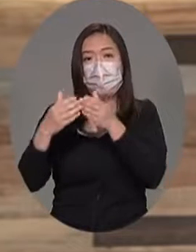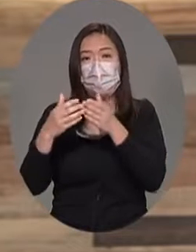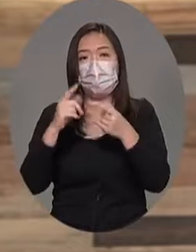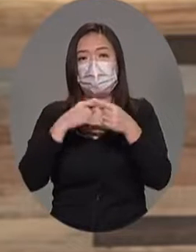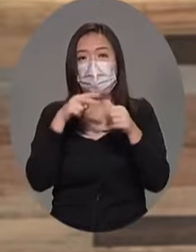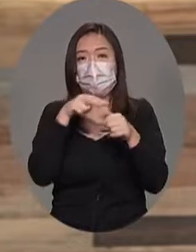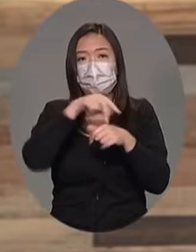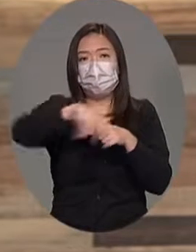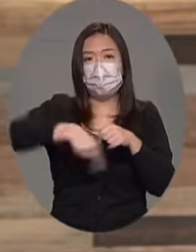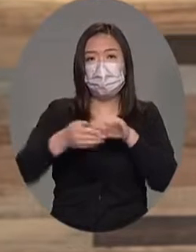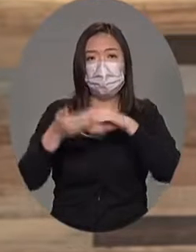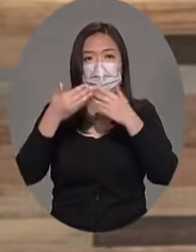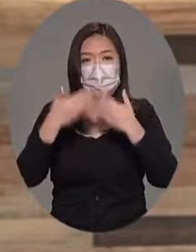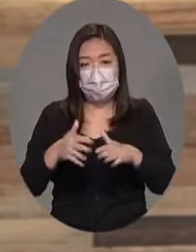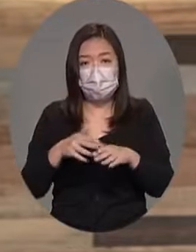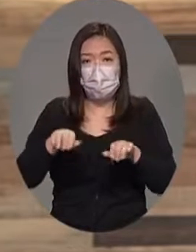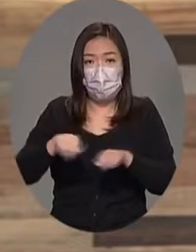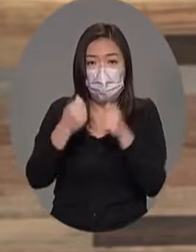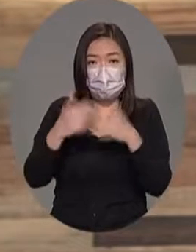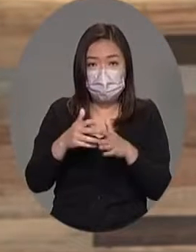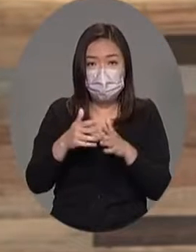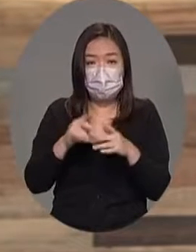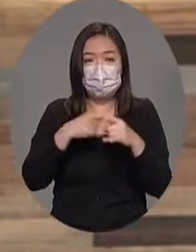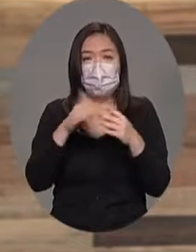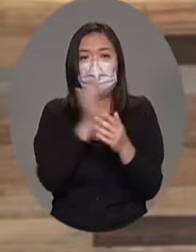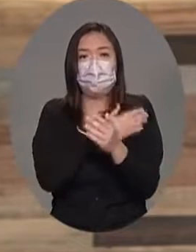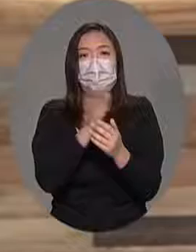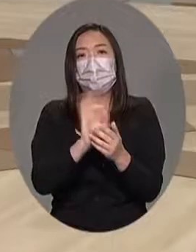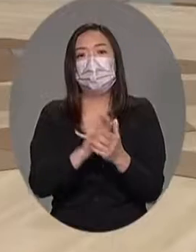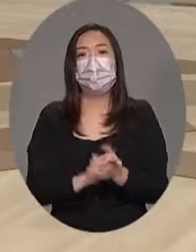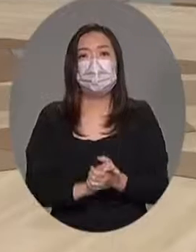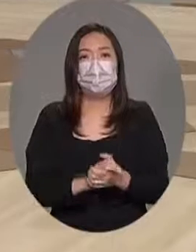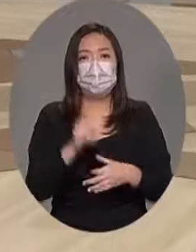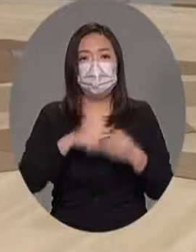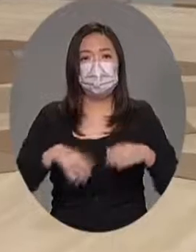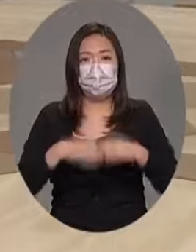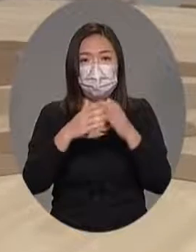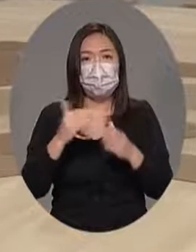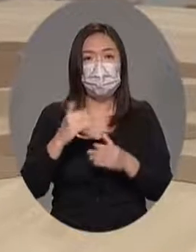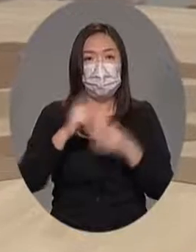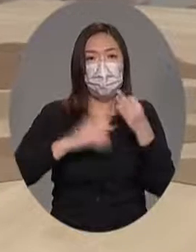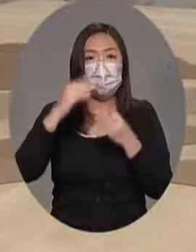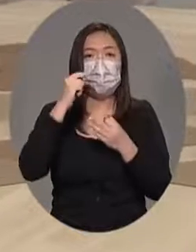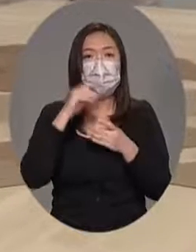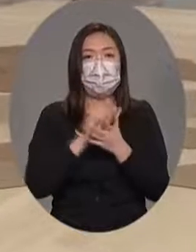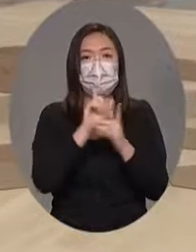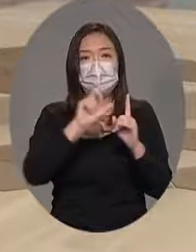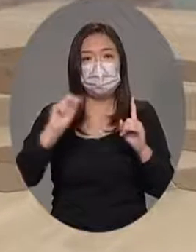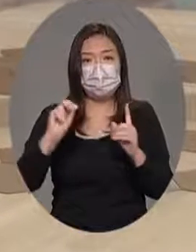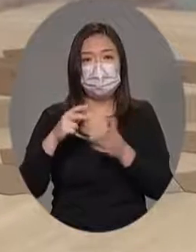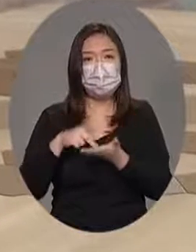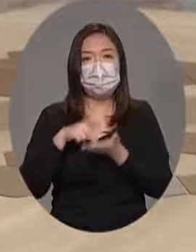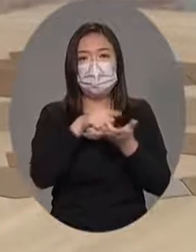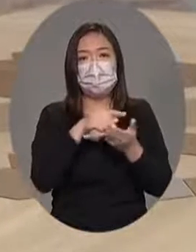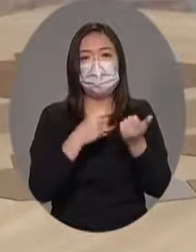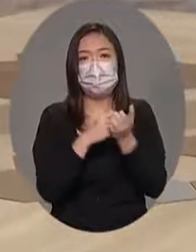管理範圍之後有損毀，就不是大學的責任。國殤之處是高志活在1997年借給